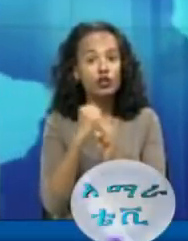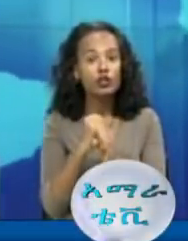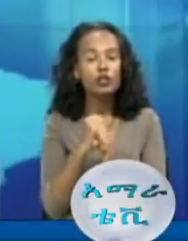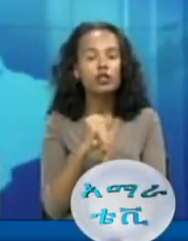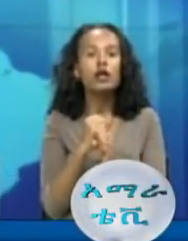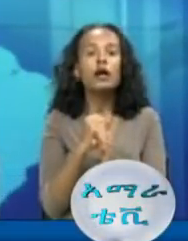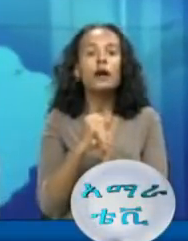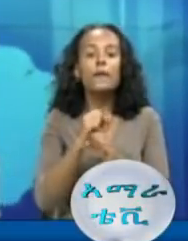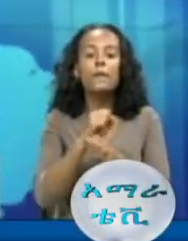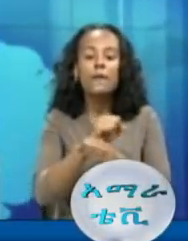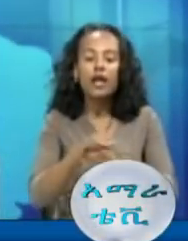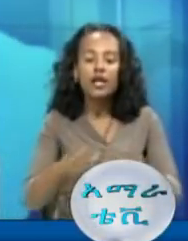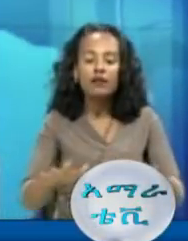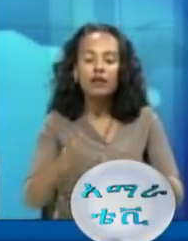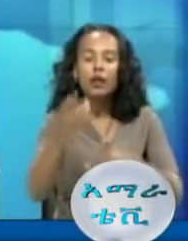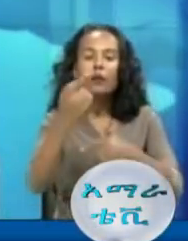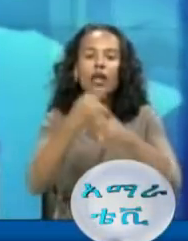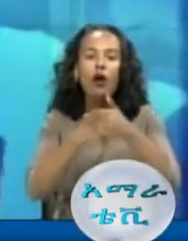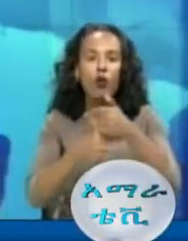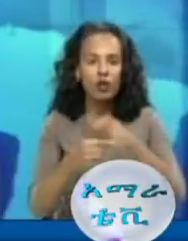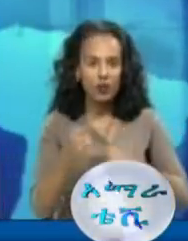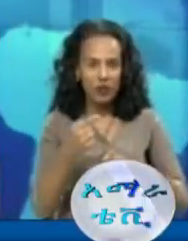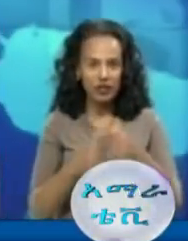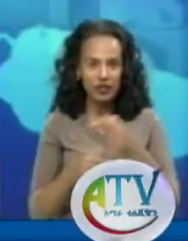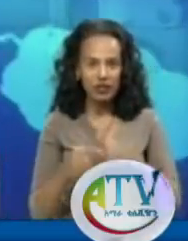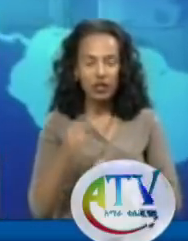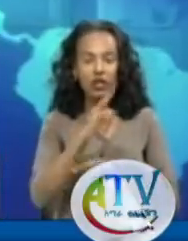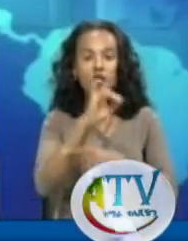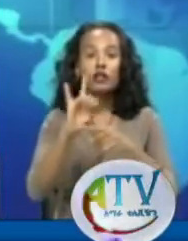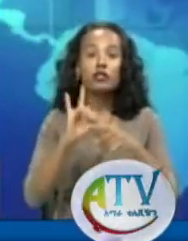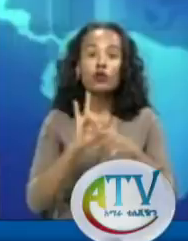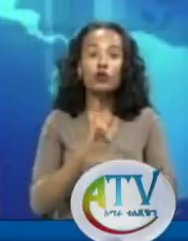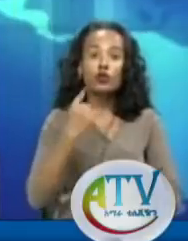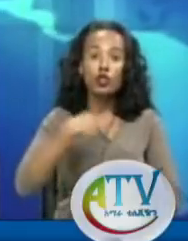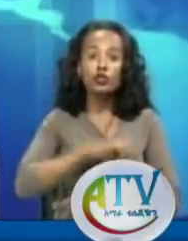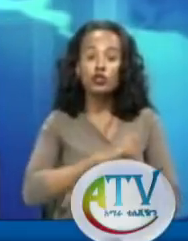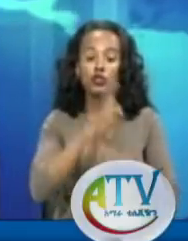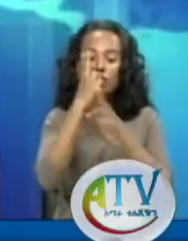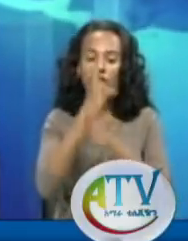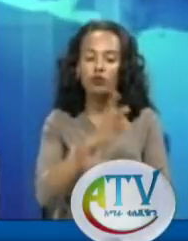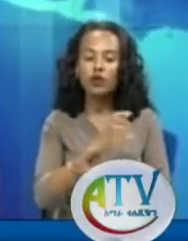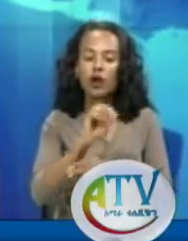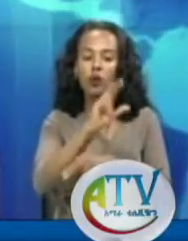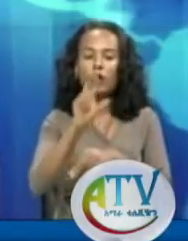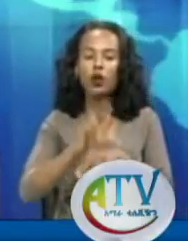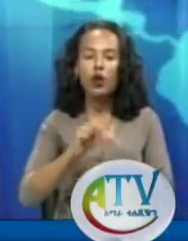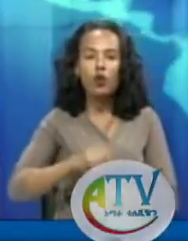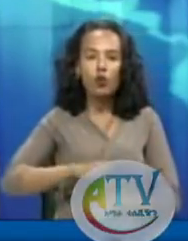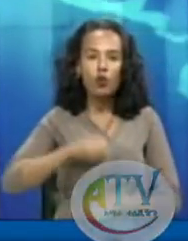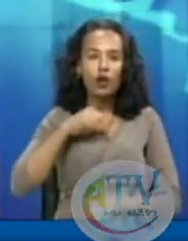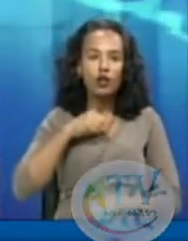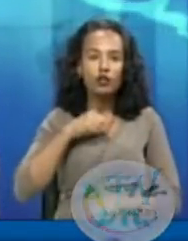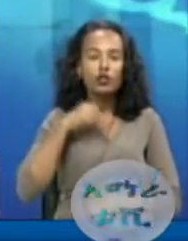ስራዎቻችንን መሬት የምናወርድበት የዜጎቻችንን ክብርና ብሔራዊ ክብራችንን